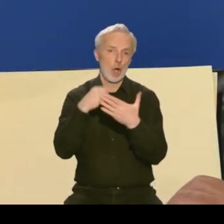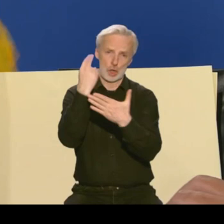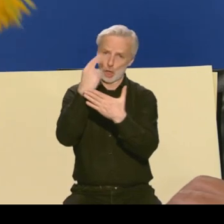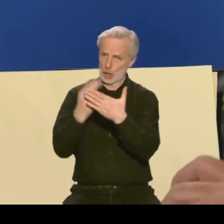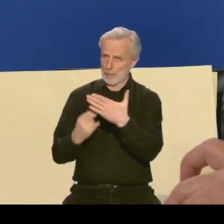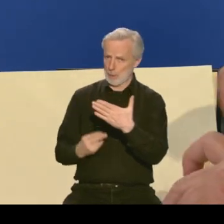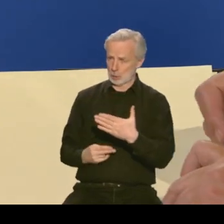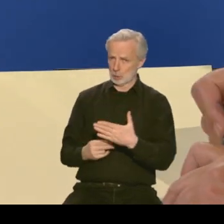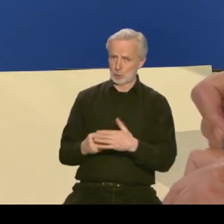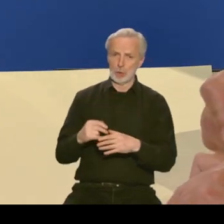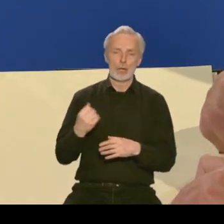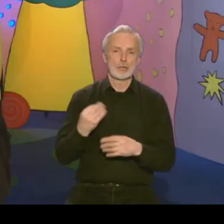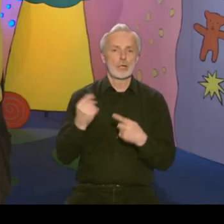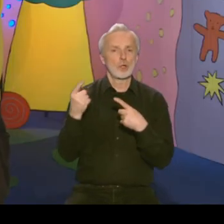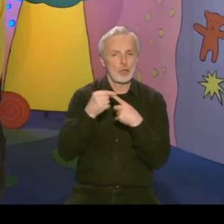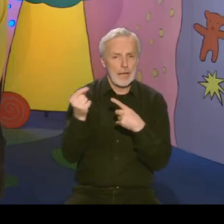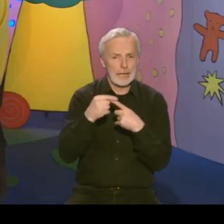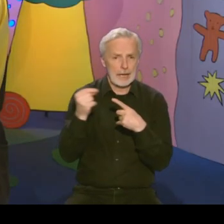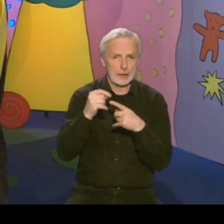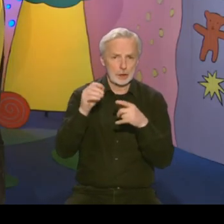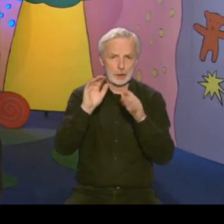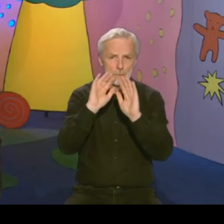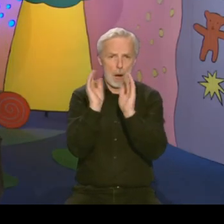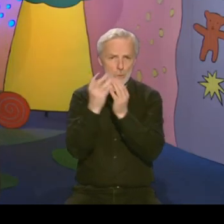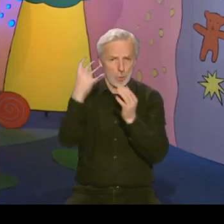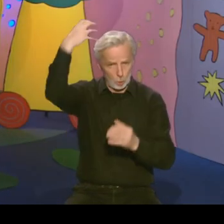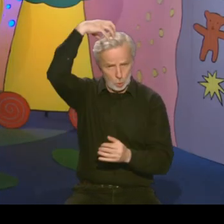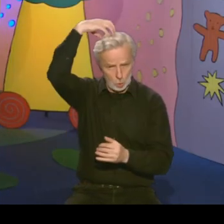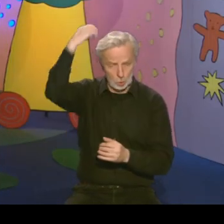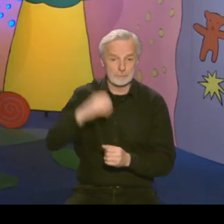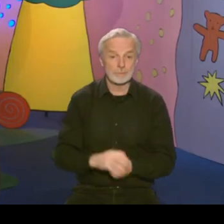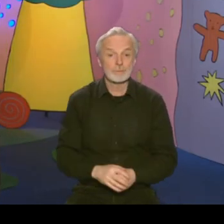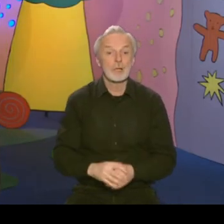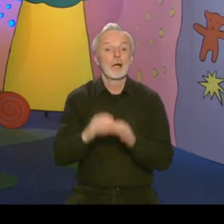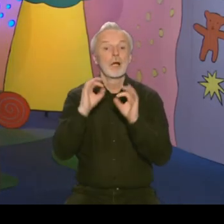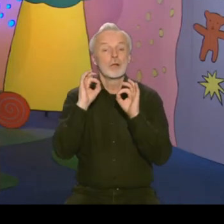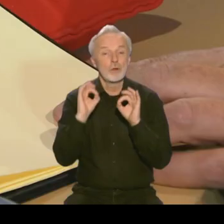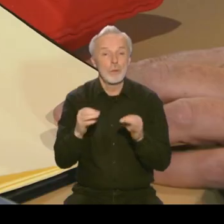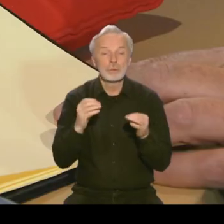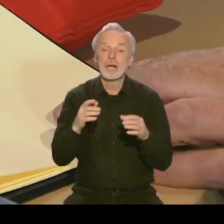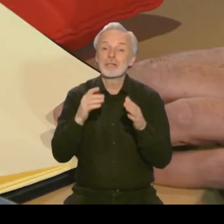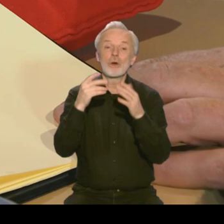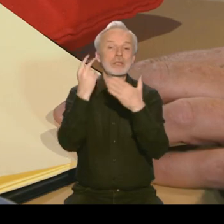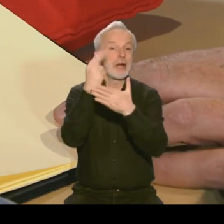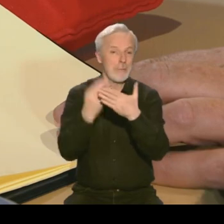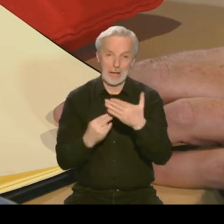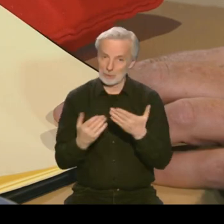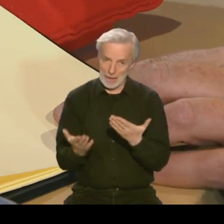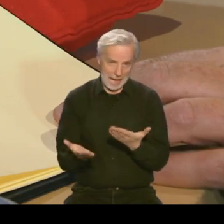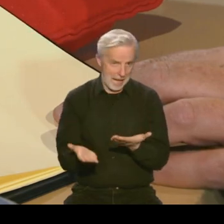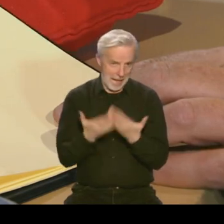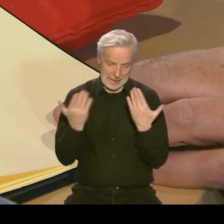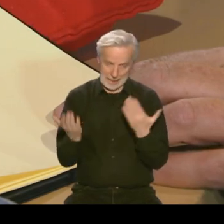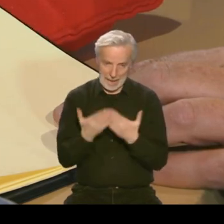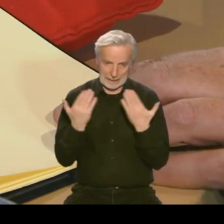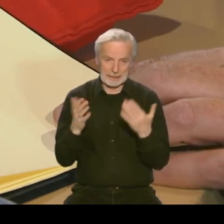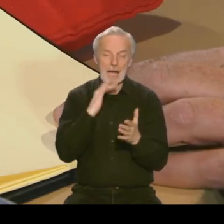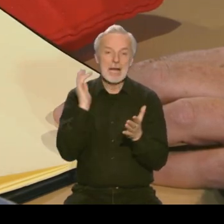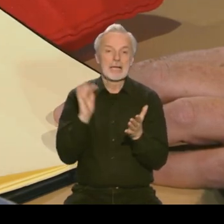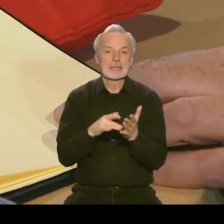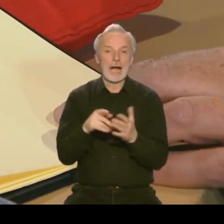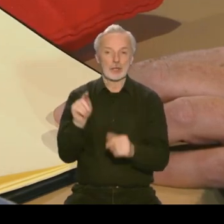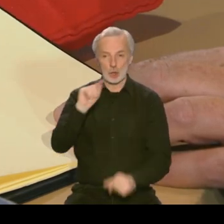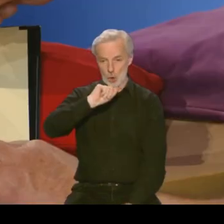nějakou veselou bambulku? Mohu, Františku, podívej se, bambulky se malují lehce. Stačí namalovat